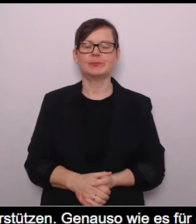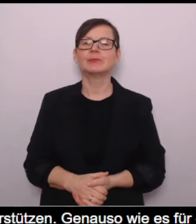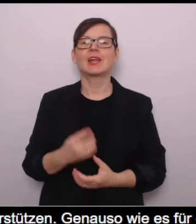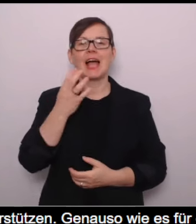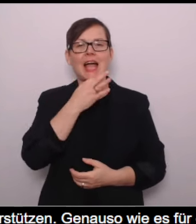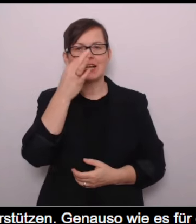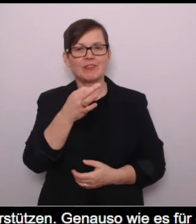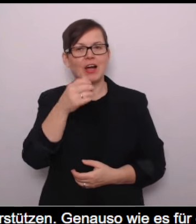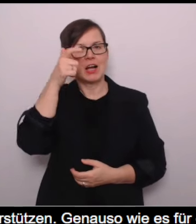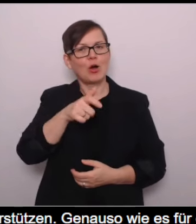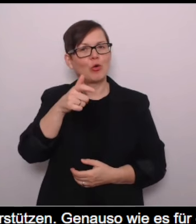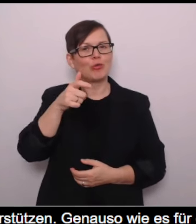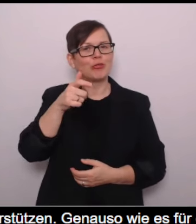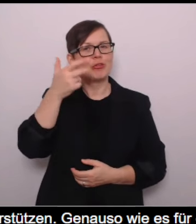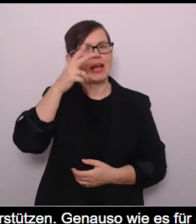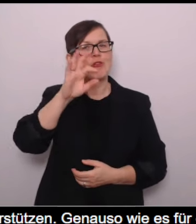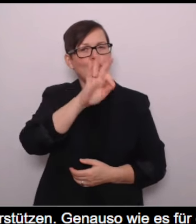Julian von Löwis vom Bayerischen Rundfunk.